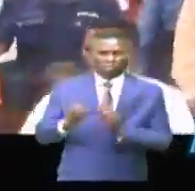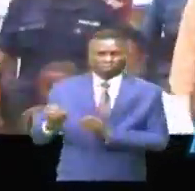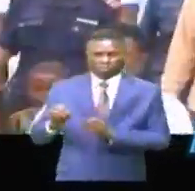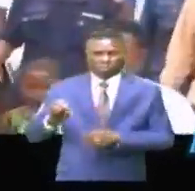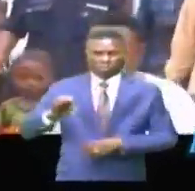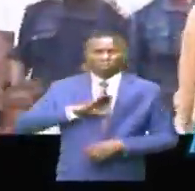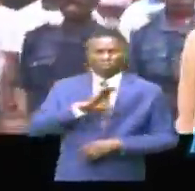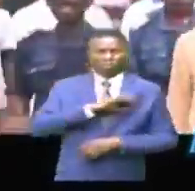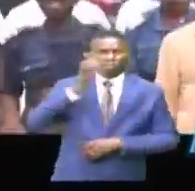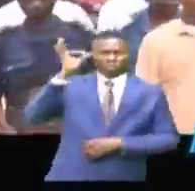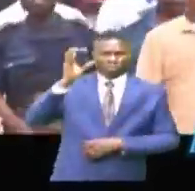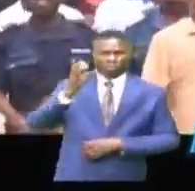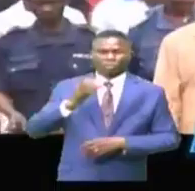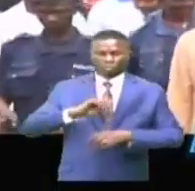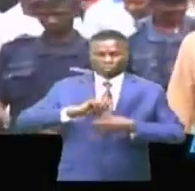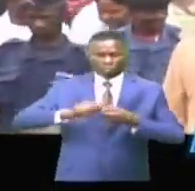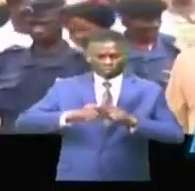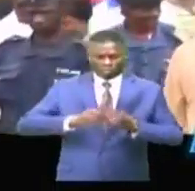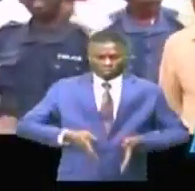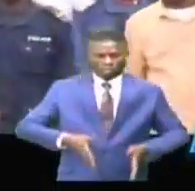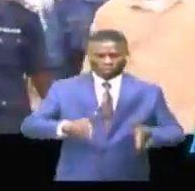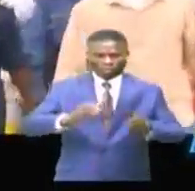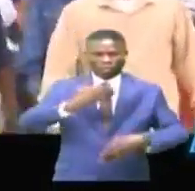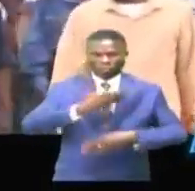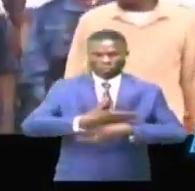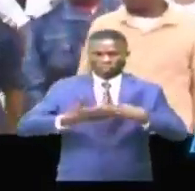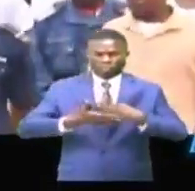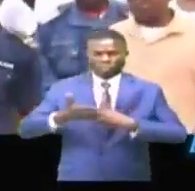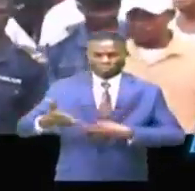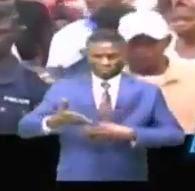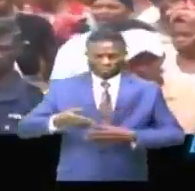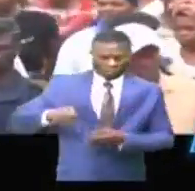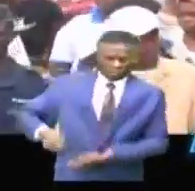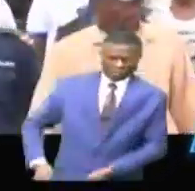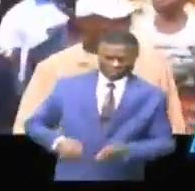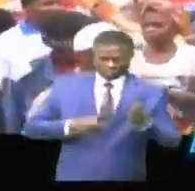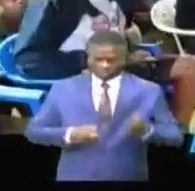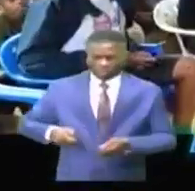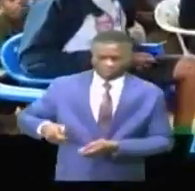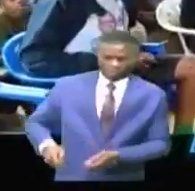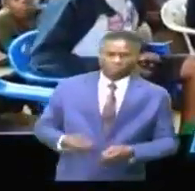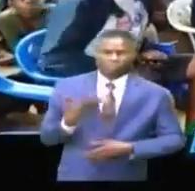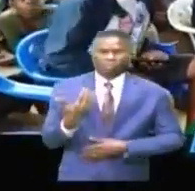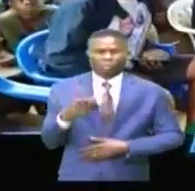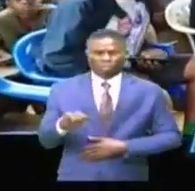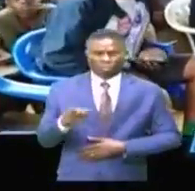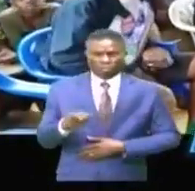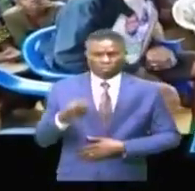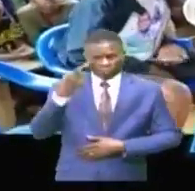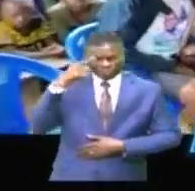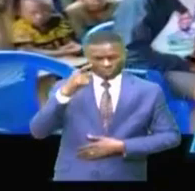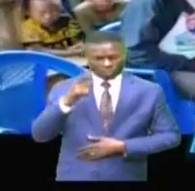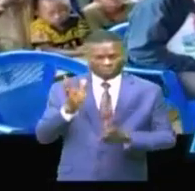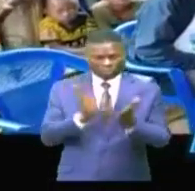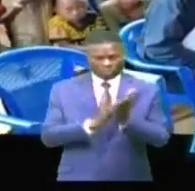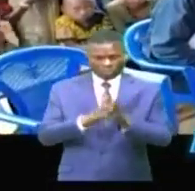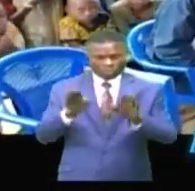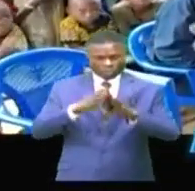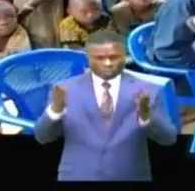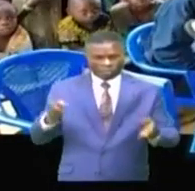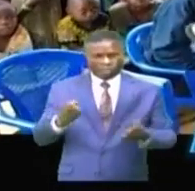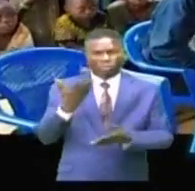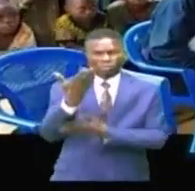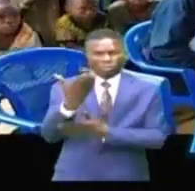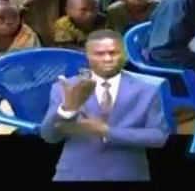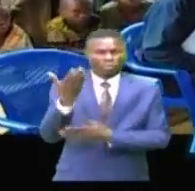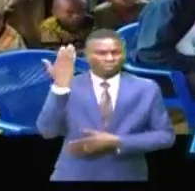des comités locaux d'entretien routier avec essentiellement le cantonage manuel à l'occasion de cette rentrée scolaire il a